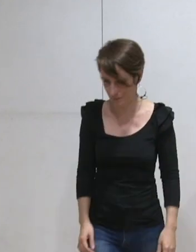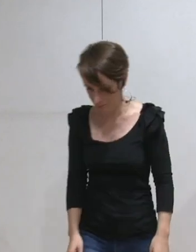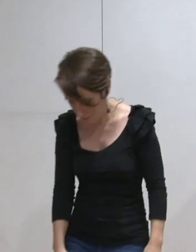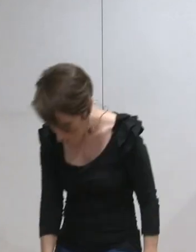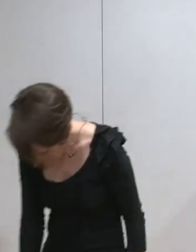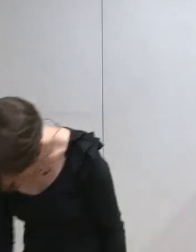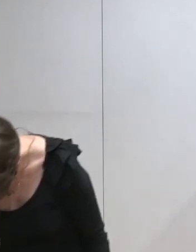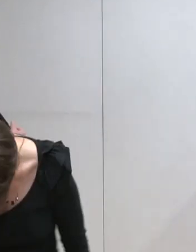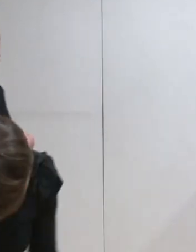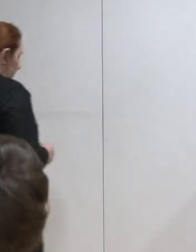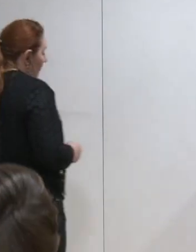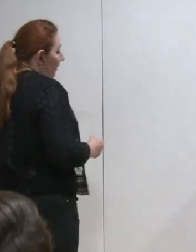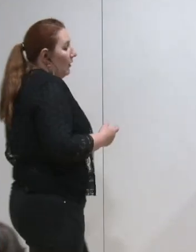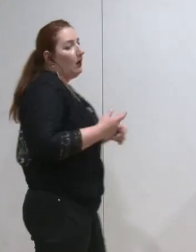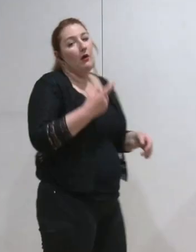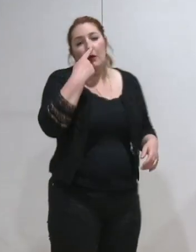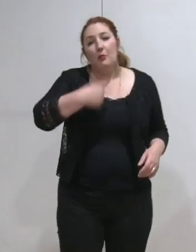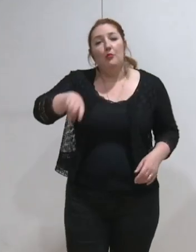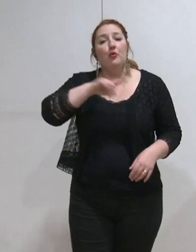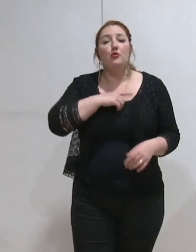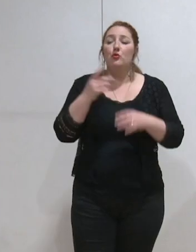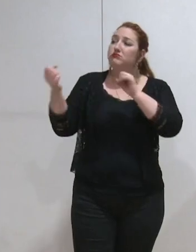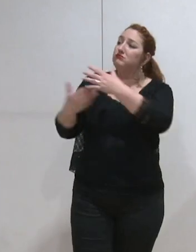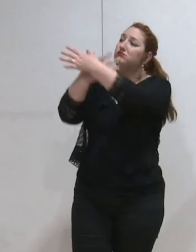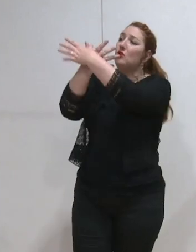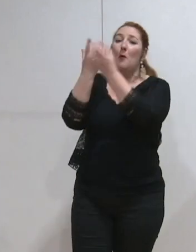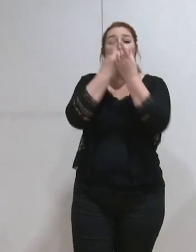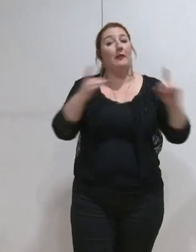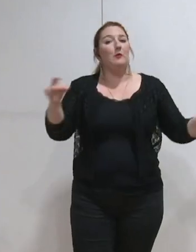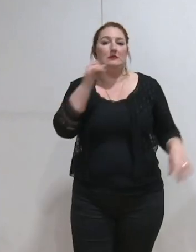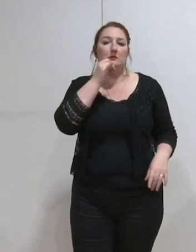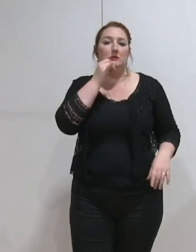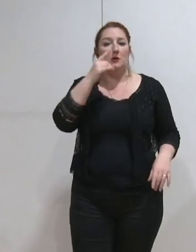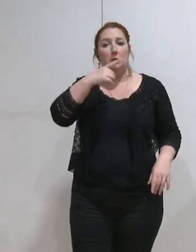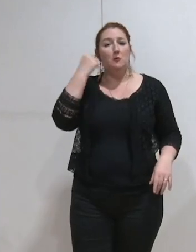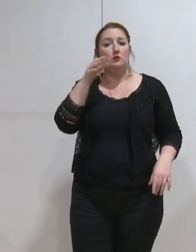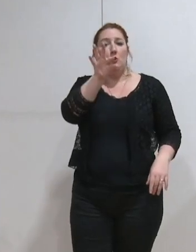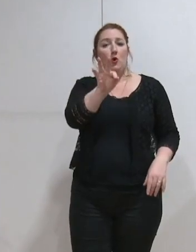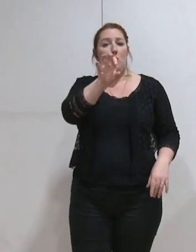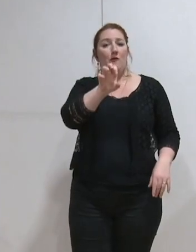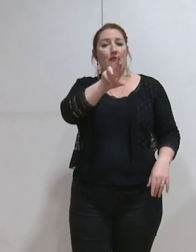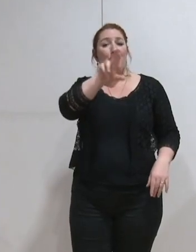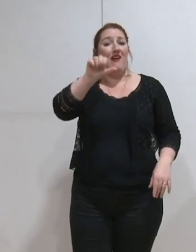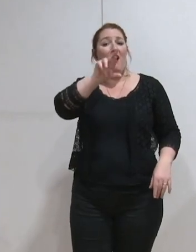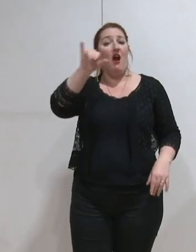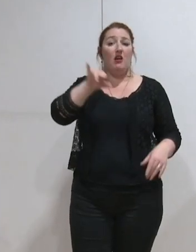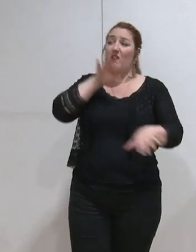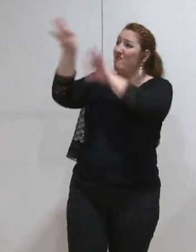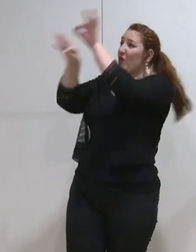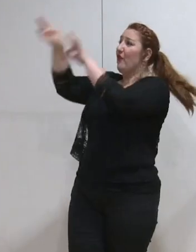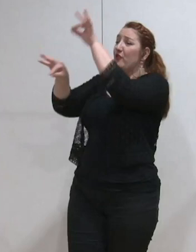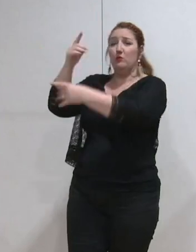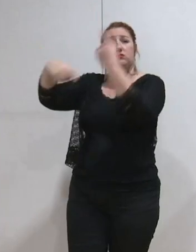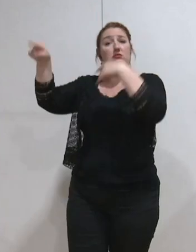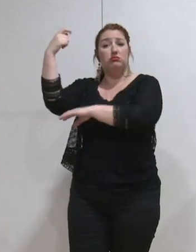nous encore une instance démocratique monsieur Ferrari ne s'est absolument pas présenté au suffrage en tant que président de l'agloot il doit son